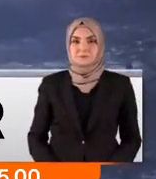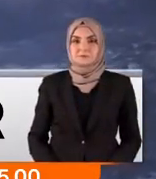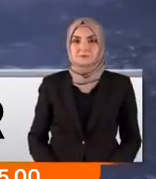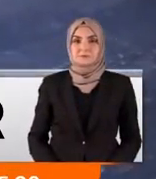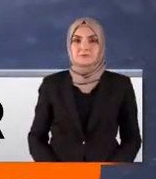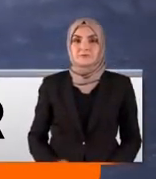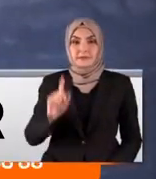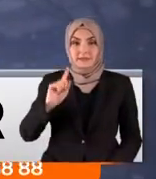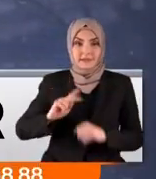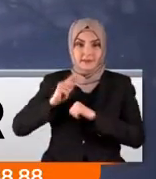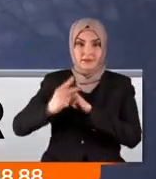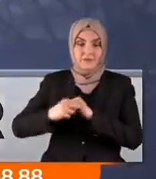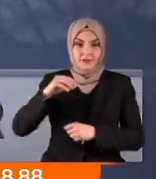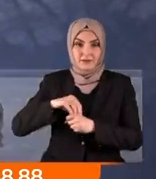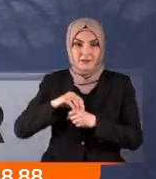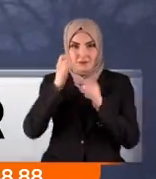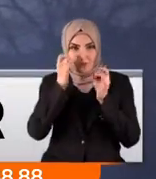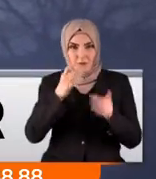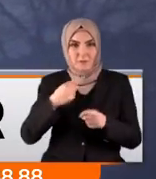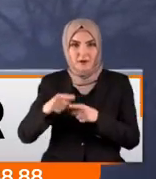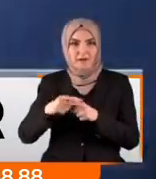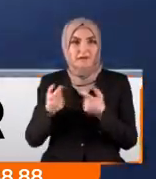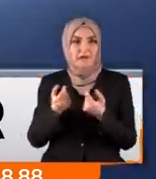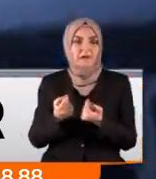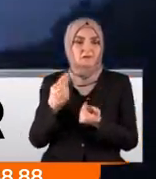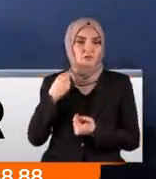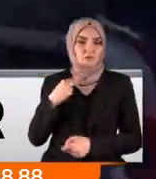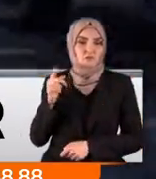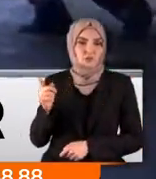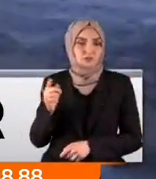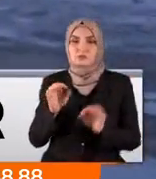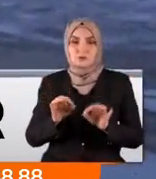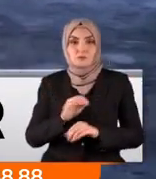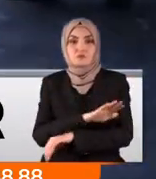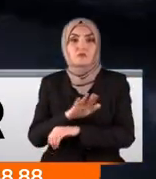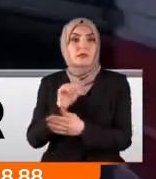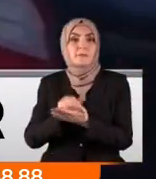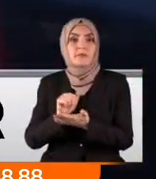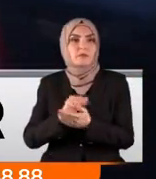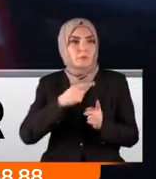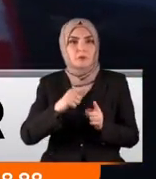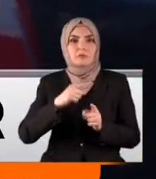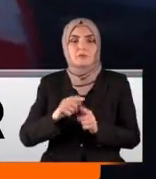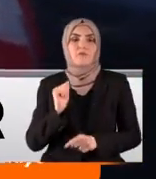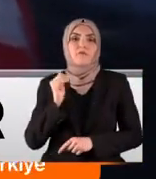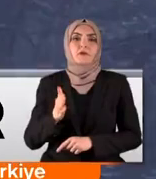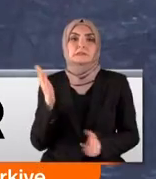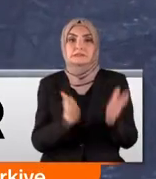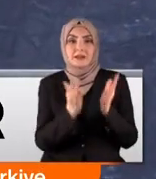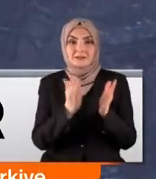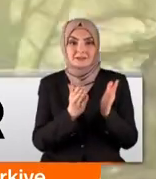İlk iki haftada daha az görüntü paylaşan Rusya artık sosyal medyada daha aktif. Saldırıya dair daha çok görüntü